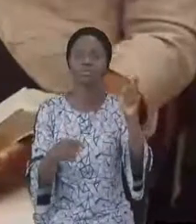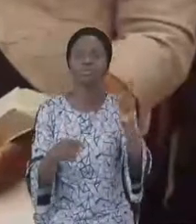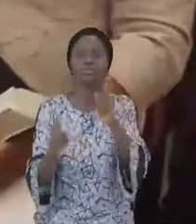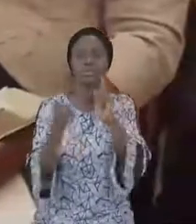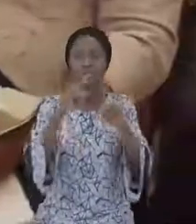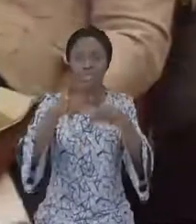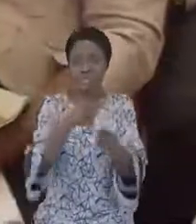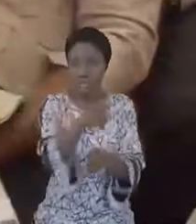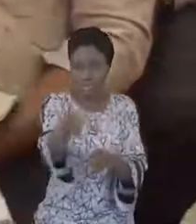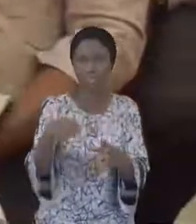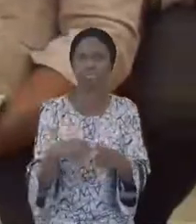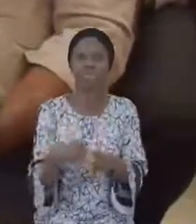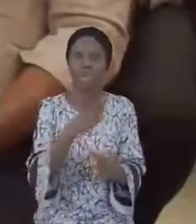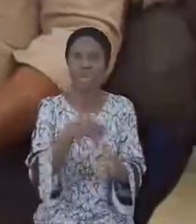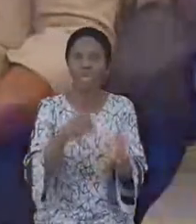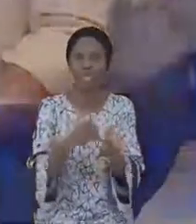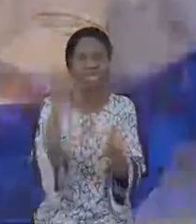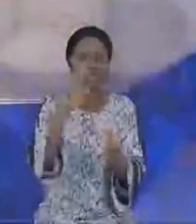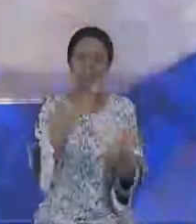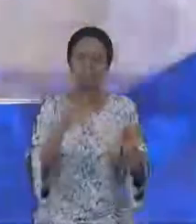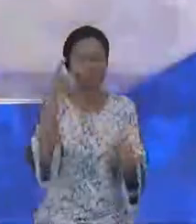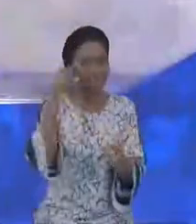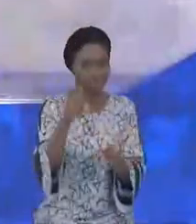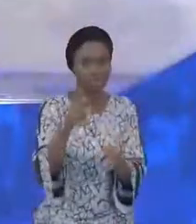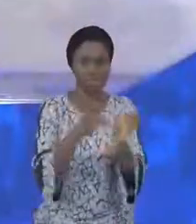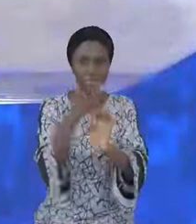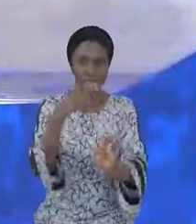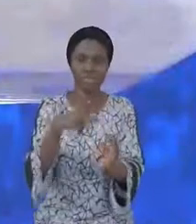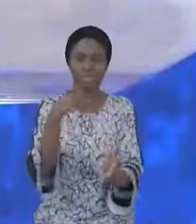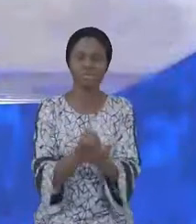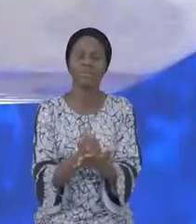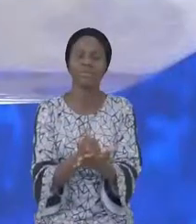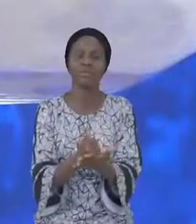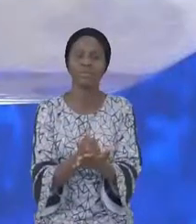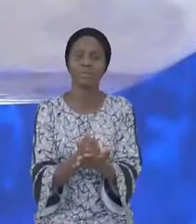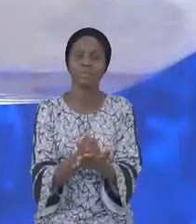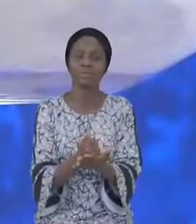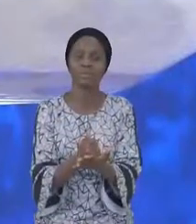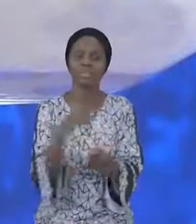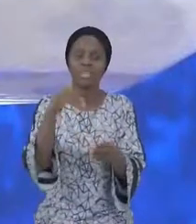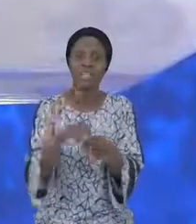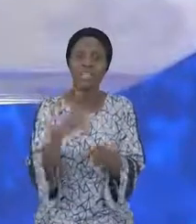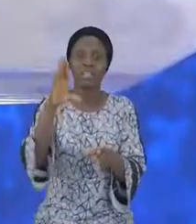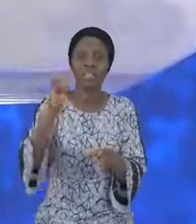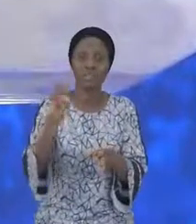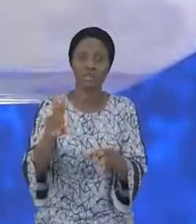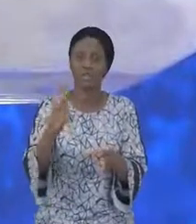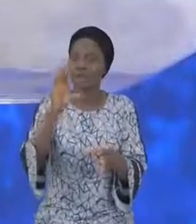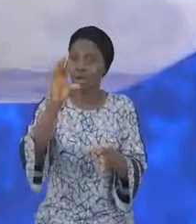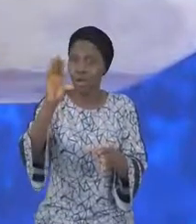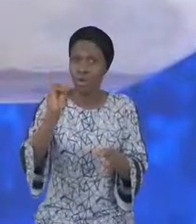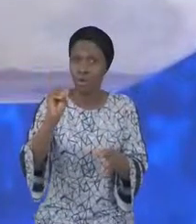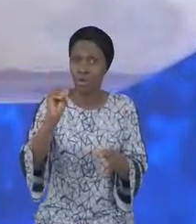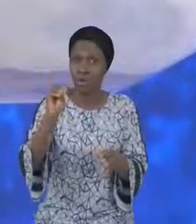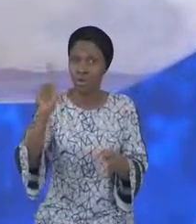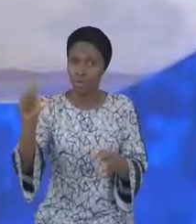Cela parle de toi. Ce sera fait au nom de Jésus-Christ. Allons au Colossiens 3,